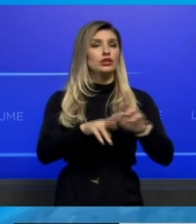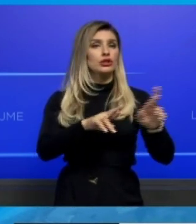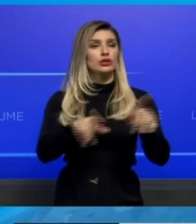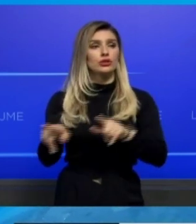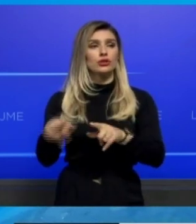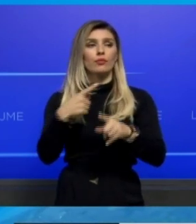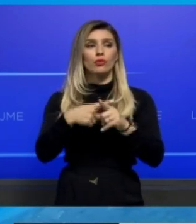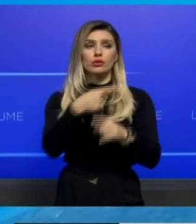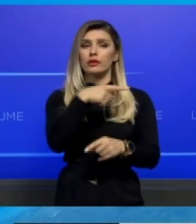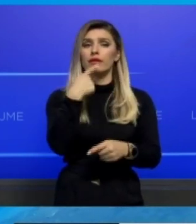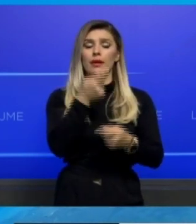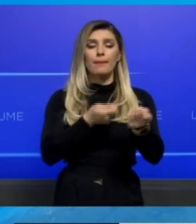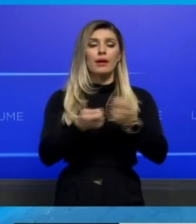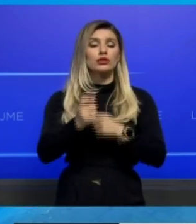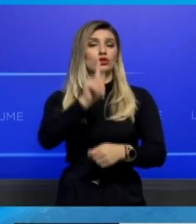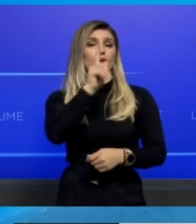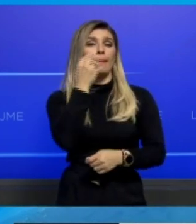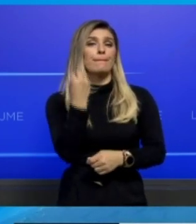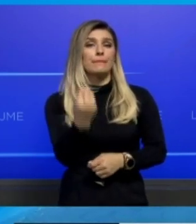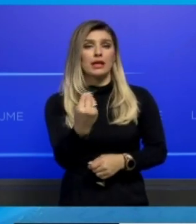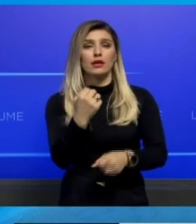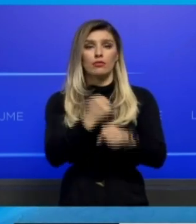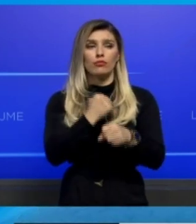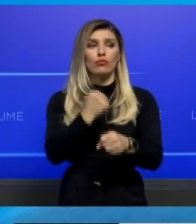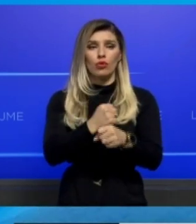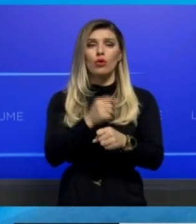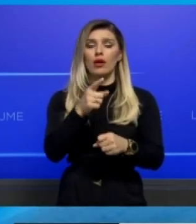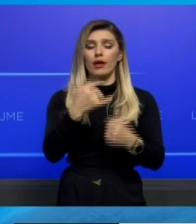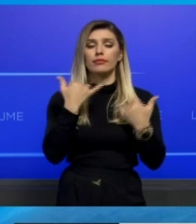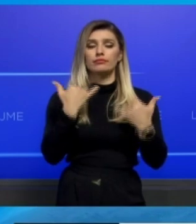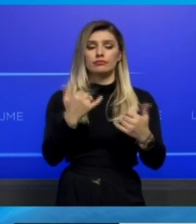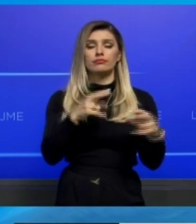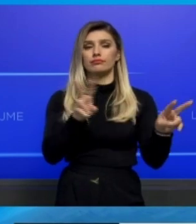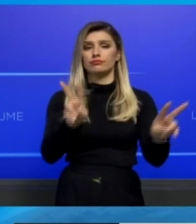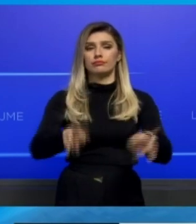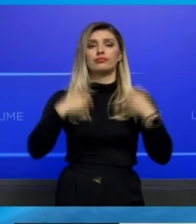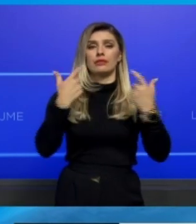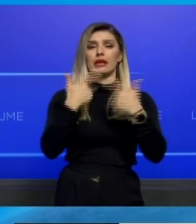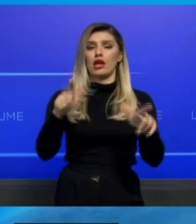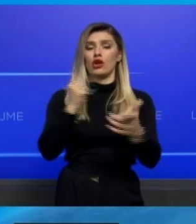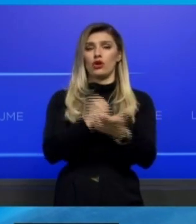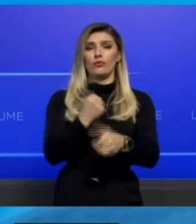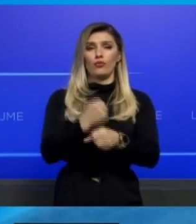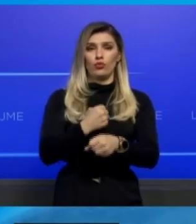se si pasoje keq menaxhimit të kësaj kompanie, ka ndikuar në marrjen e licencës.